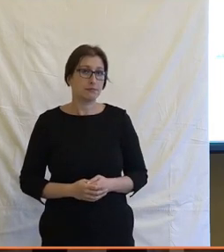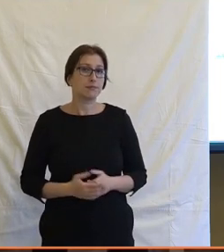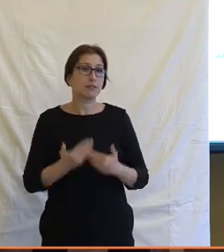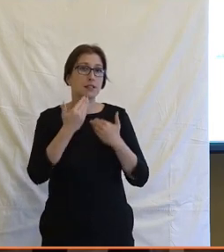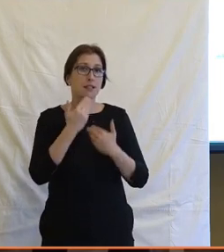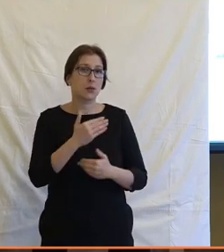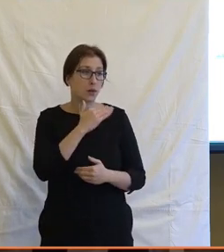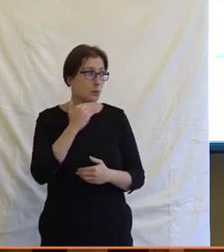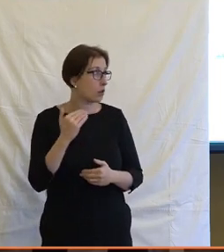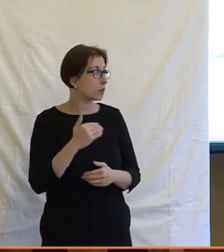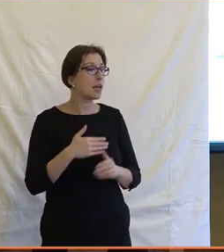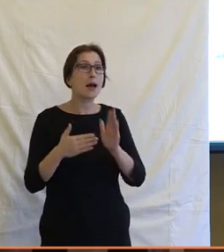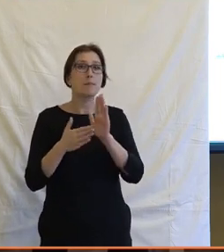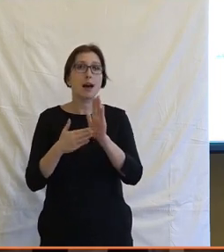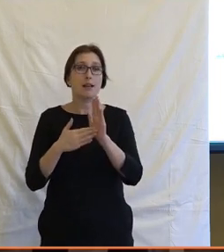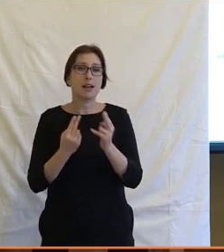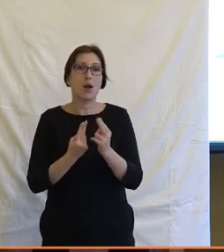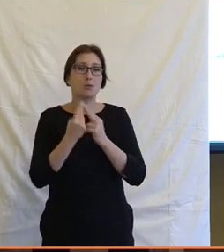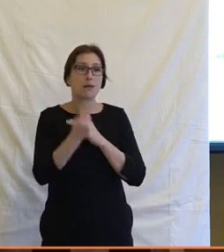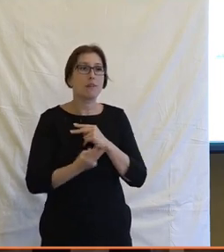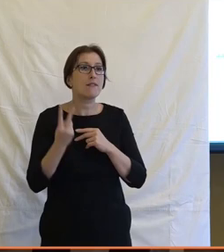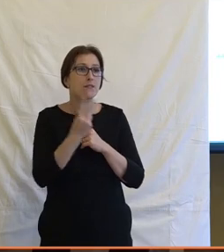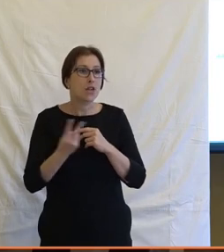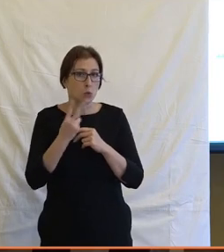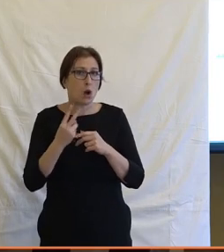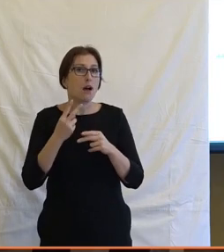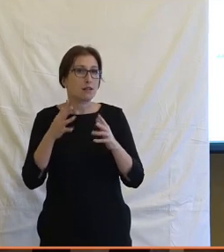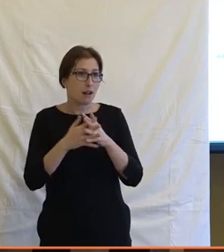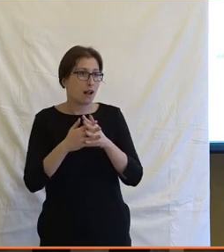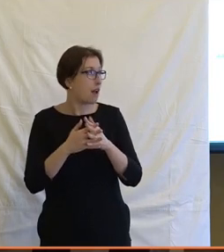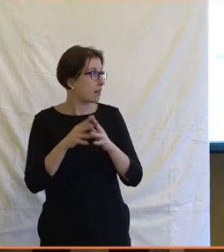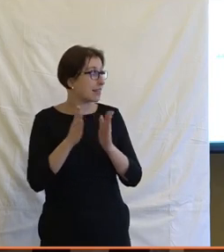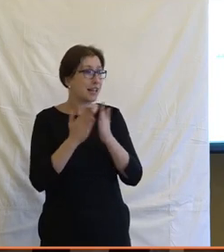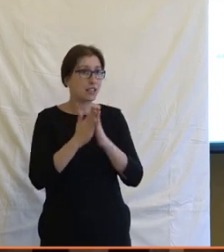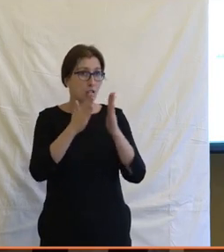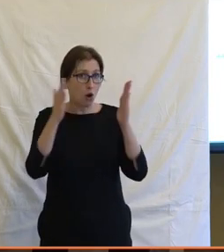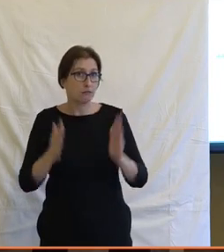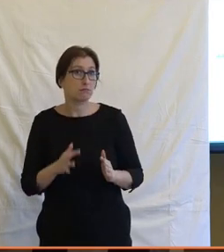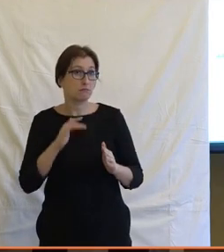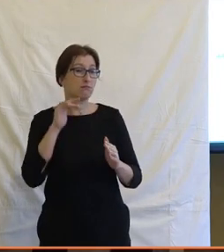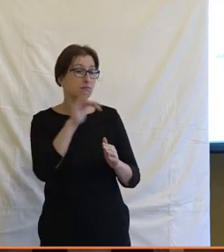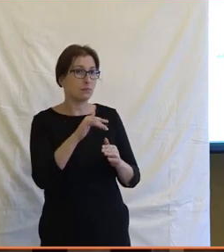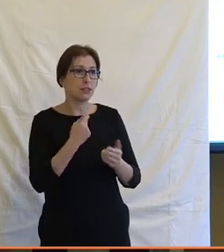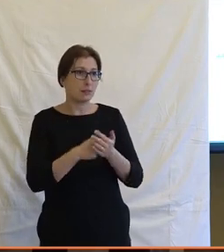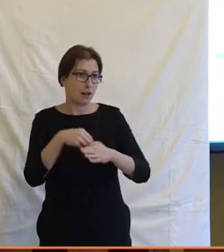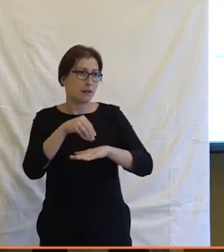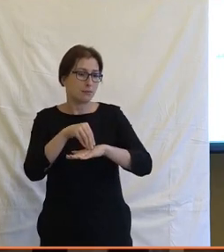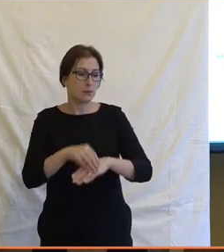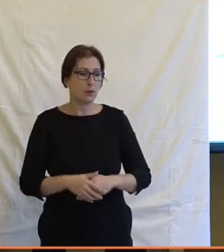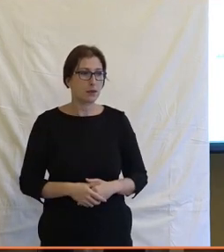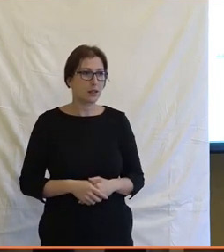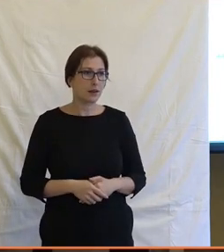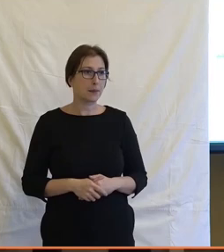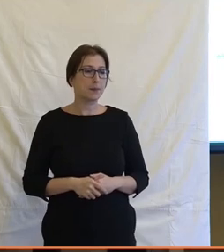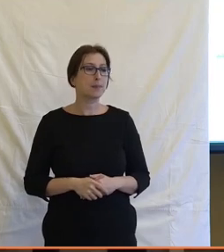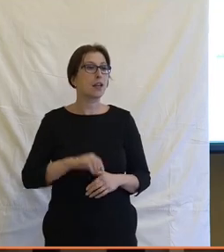Děkuji moc. Tady nám Marie komentuje, virtuální realita v knihovnách je. Asi ne ve všech, ale je tak jenom připomínka. A